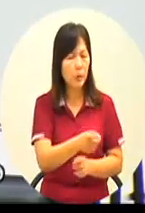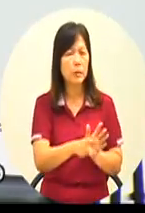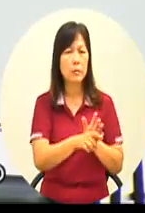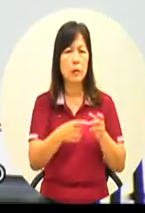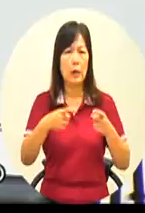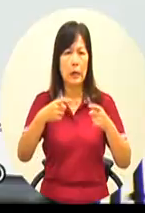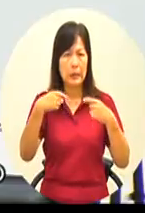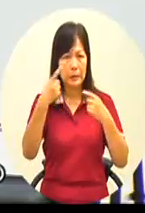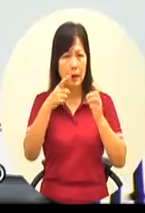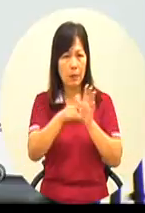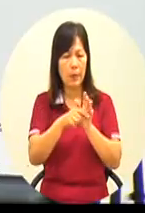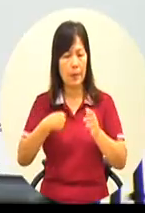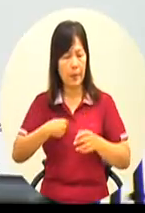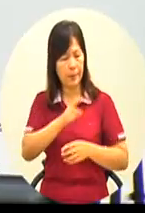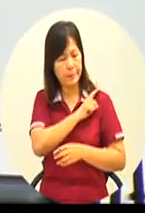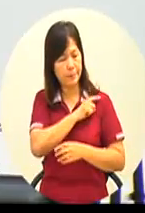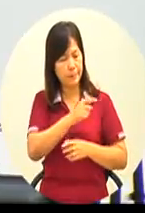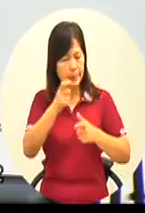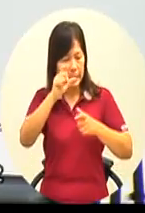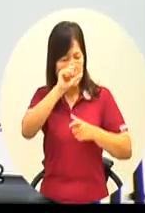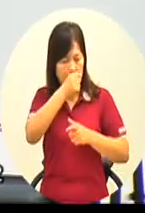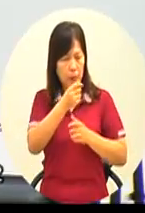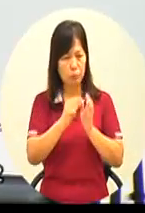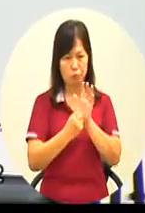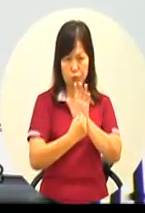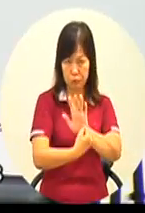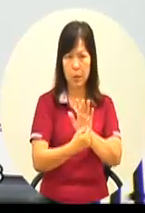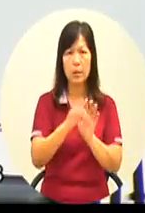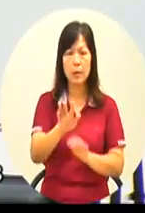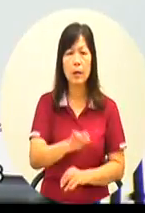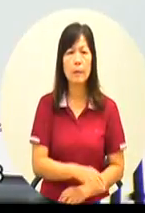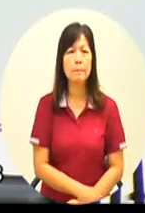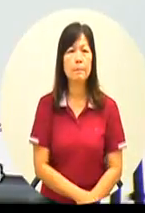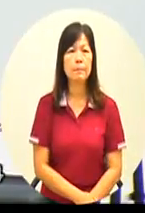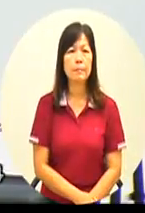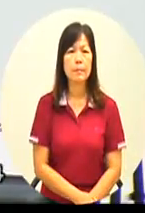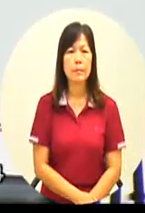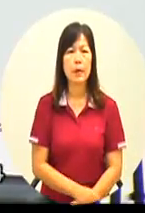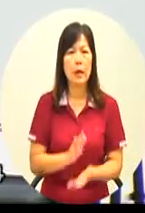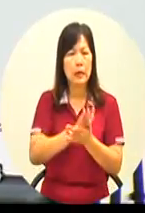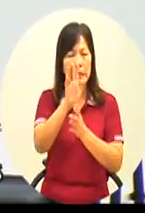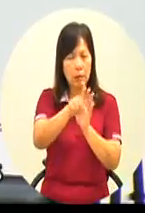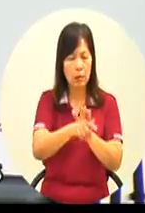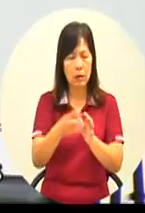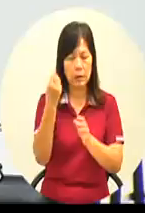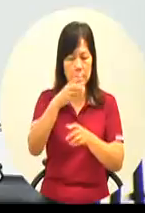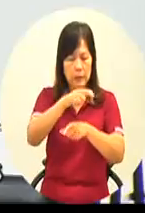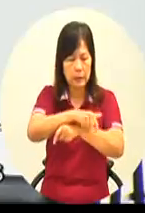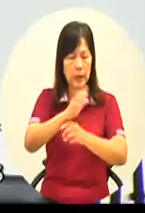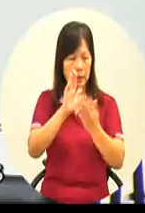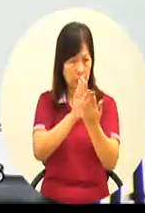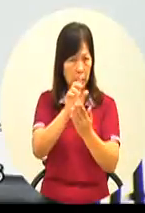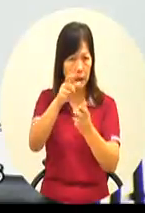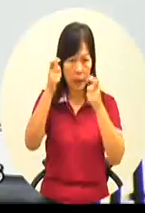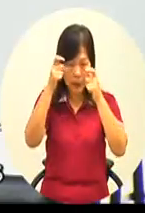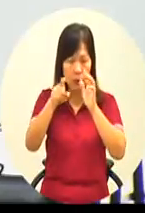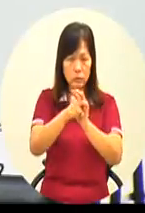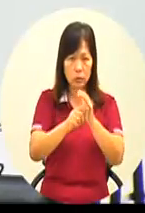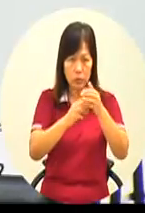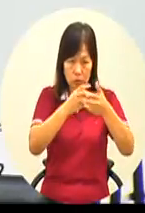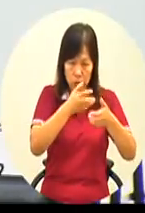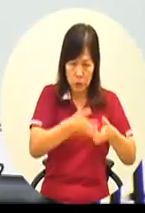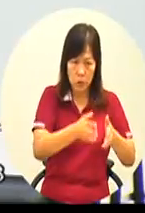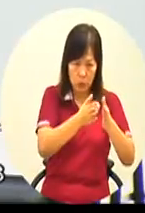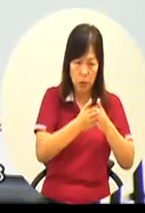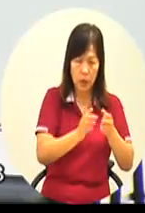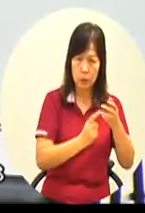常把我们高雄的特色给展现出来哦。我想未来新南向高雄是占了一个非常重